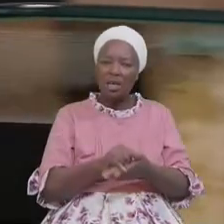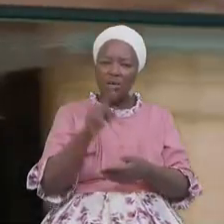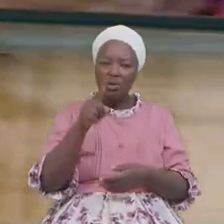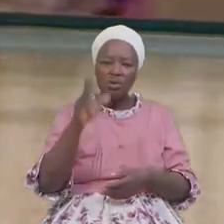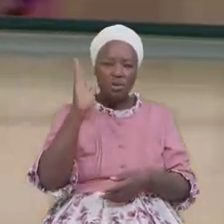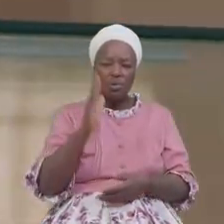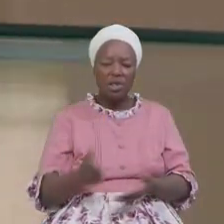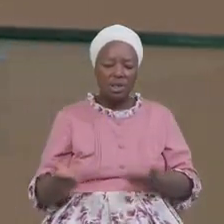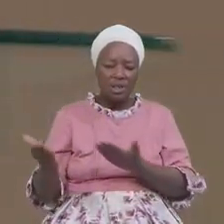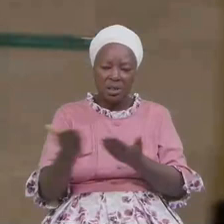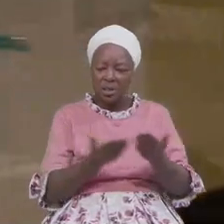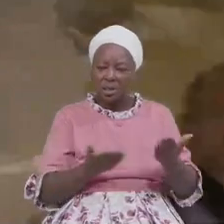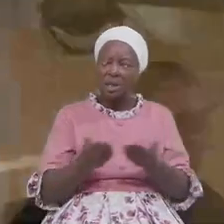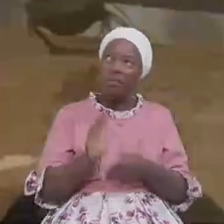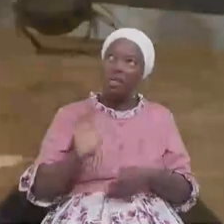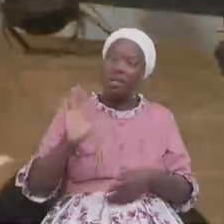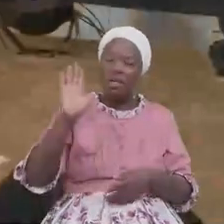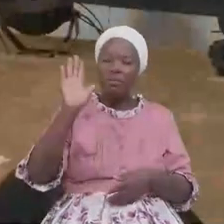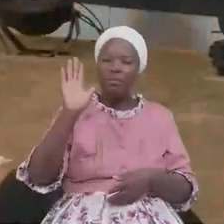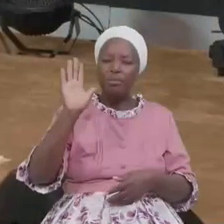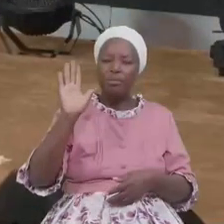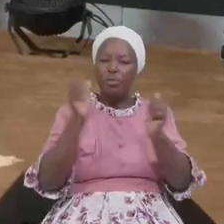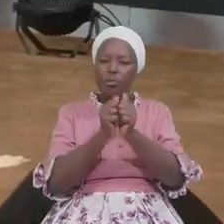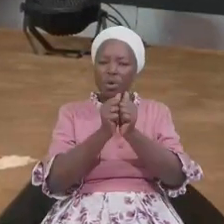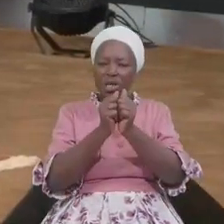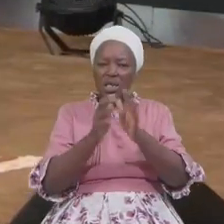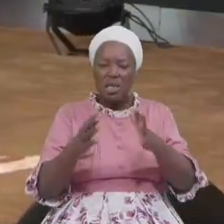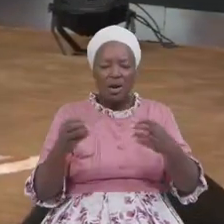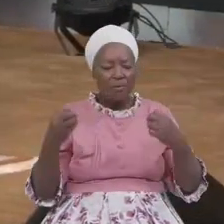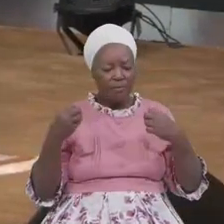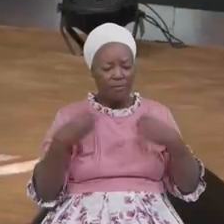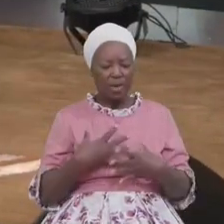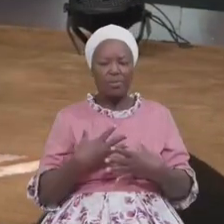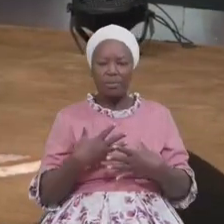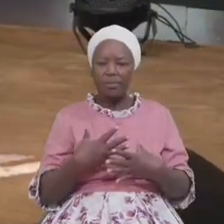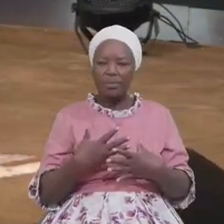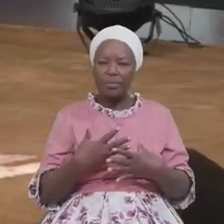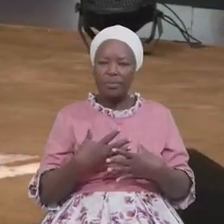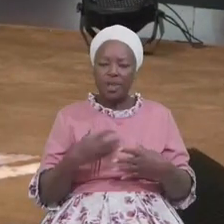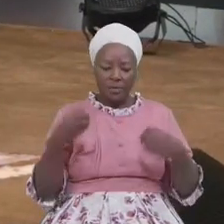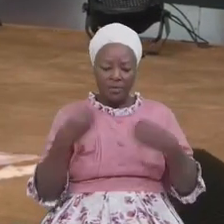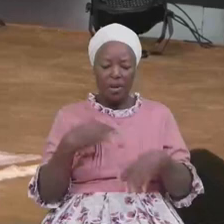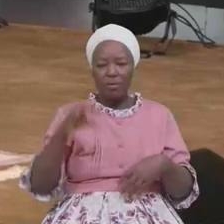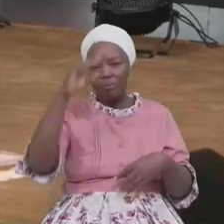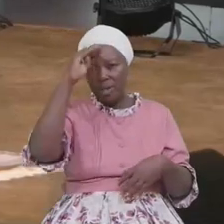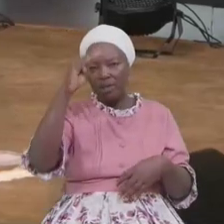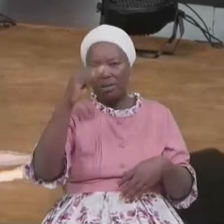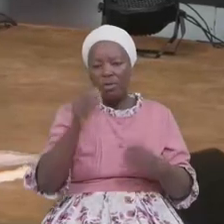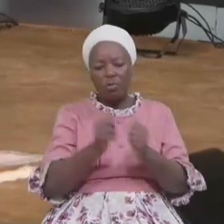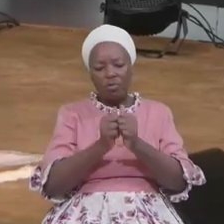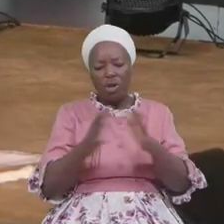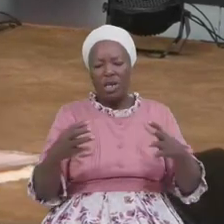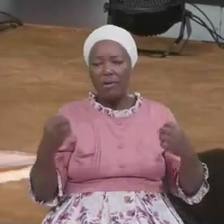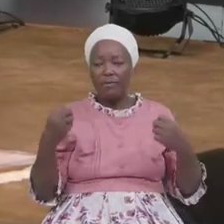servir, à le servir sans crainte. La crainte de l'homme, sans crainte,